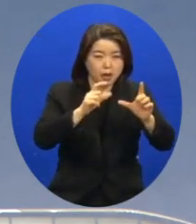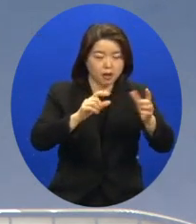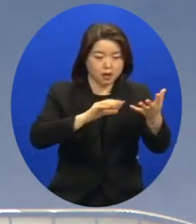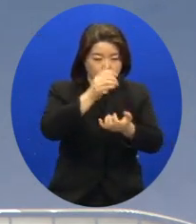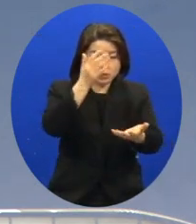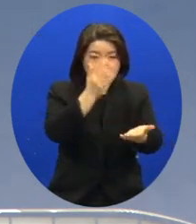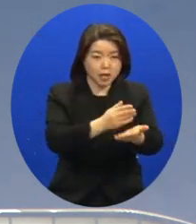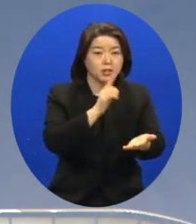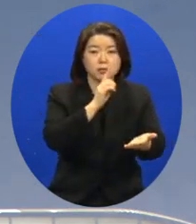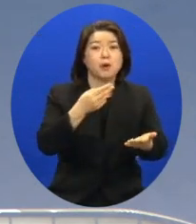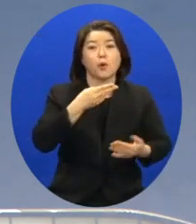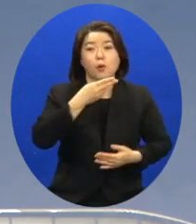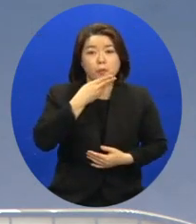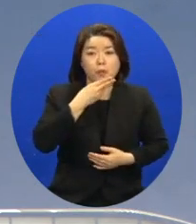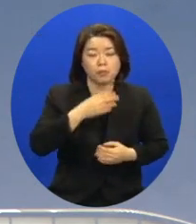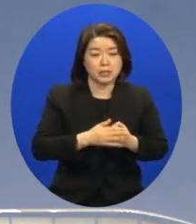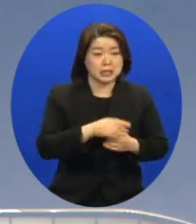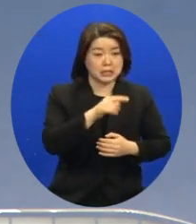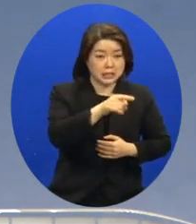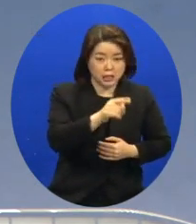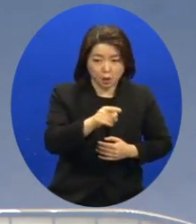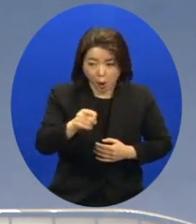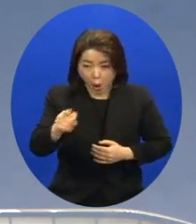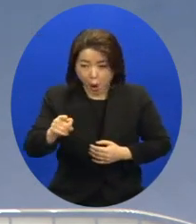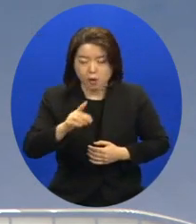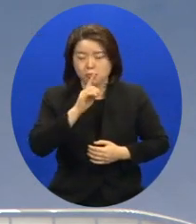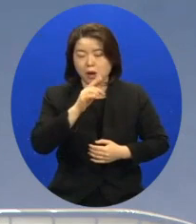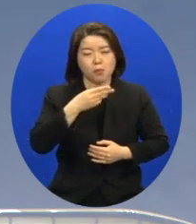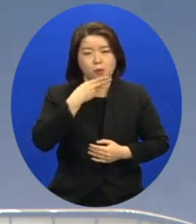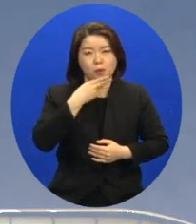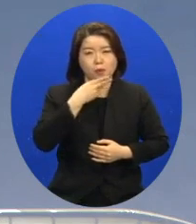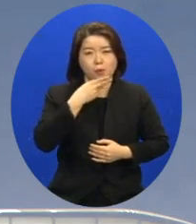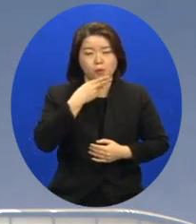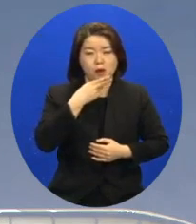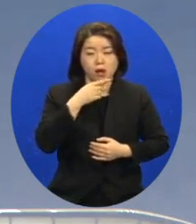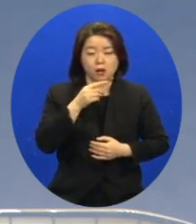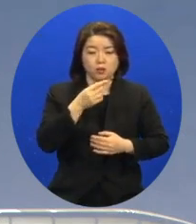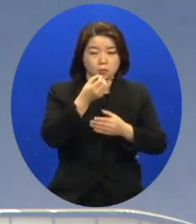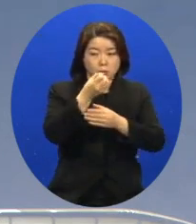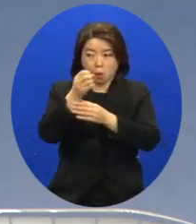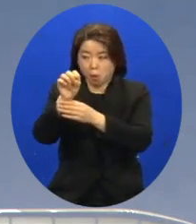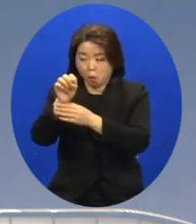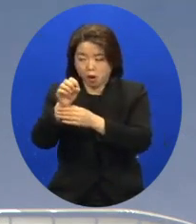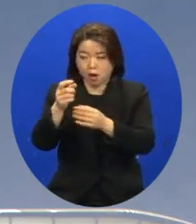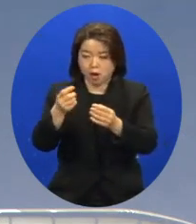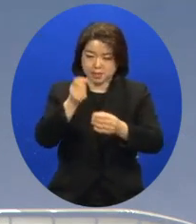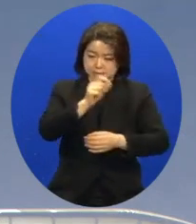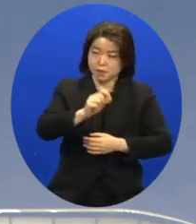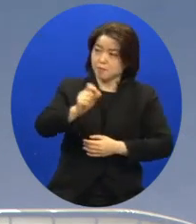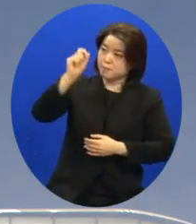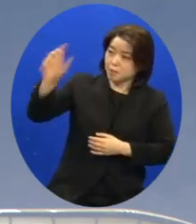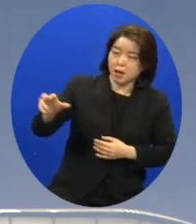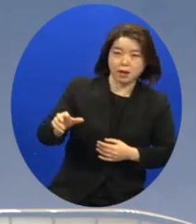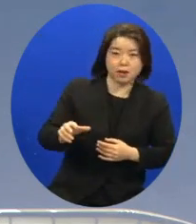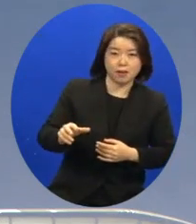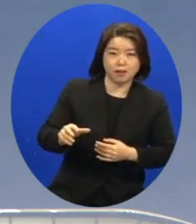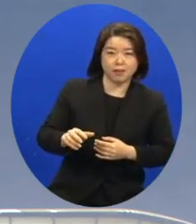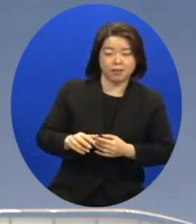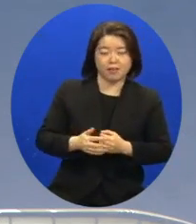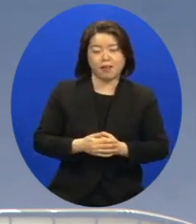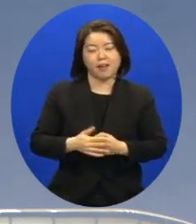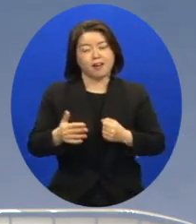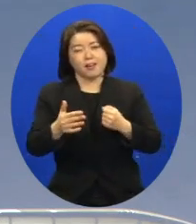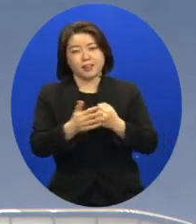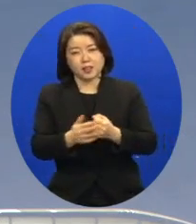너 떠들면 이런 일을 당한다. 이런 경고 없어요. 그냥 조금만 고개 돌리면 분필이 날라오는 거예요. 그러니까